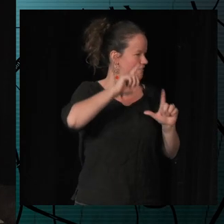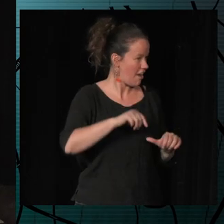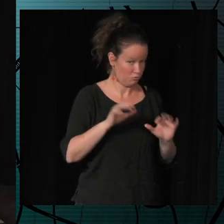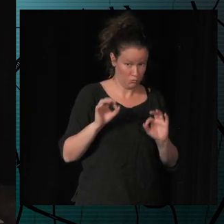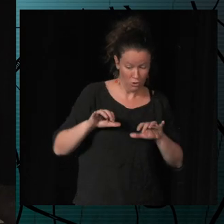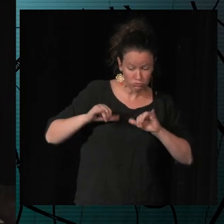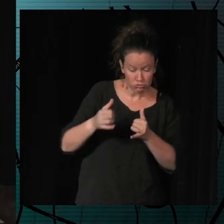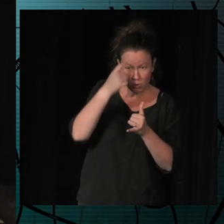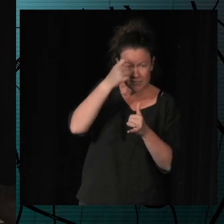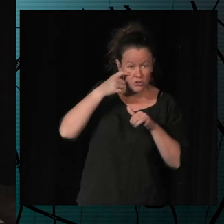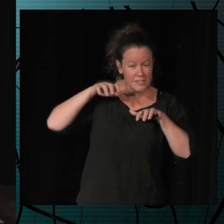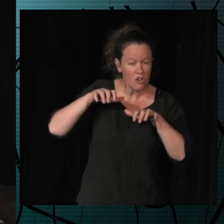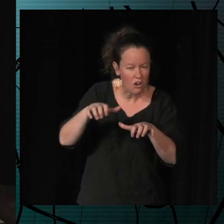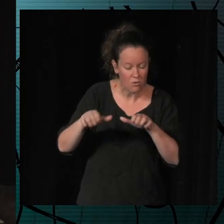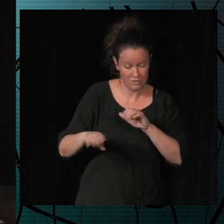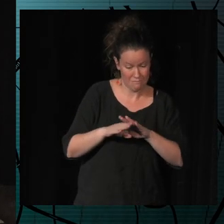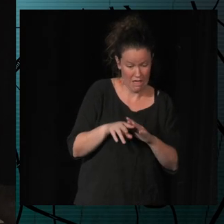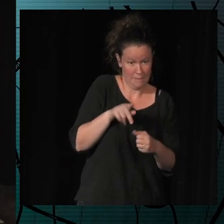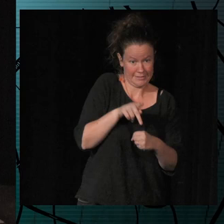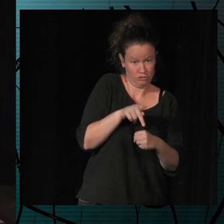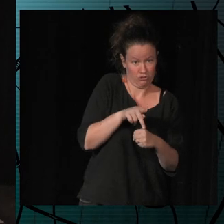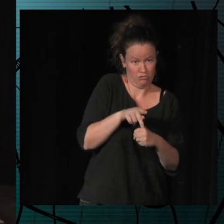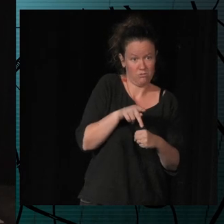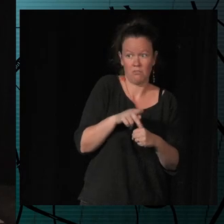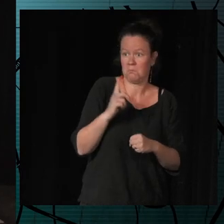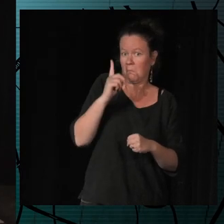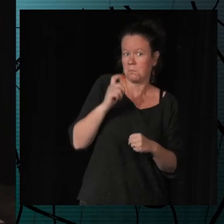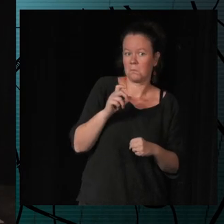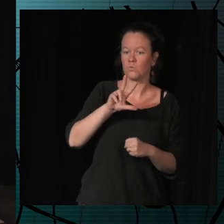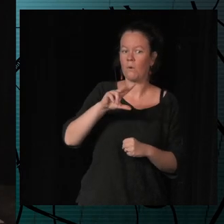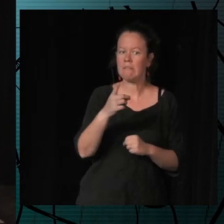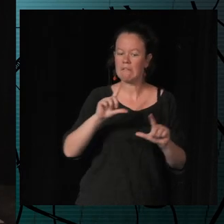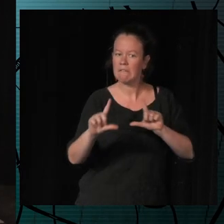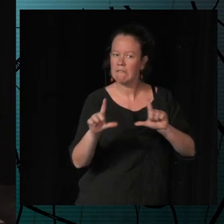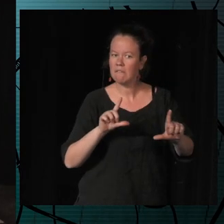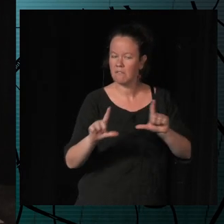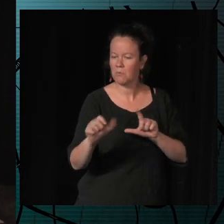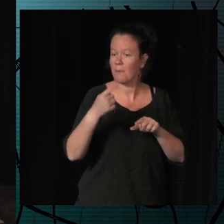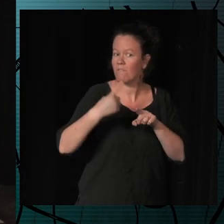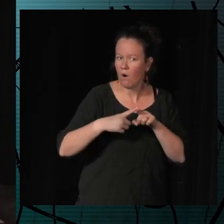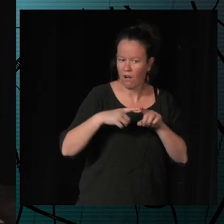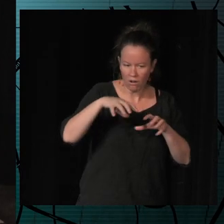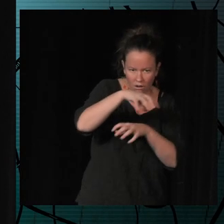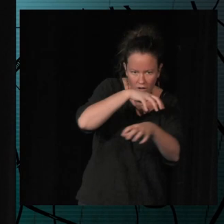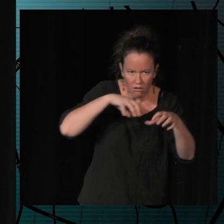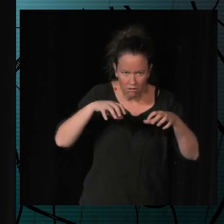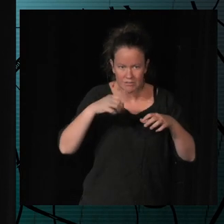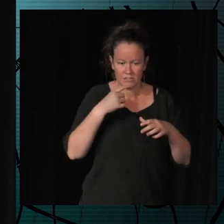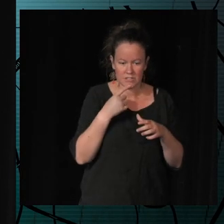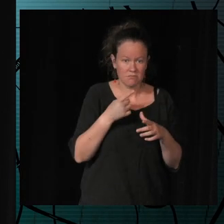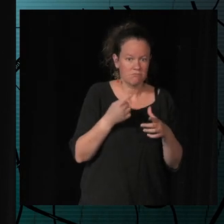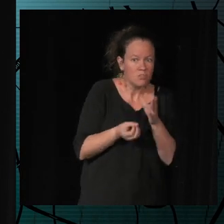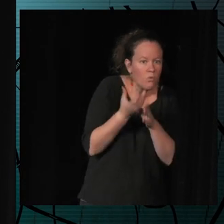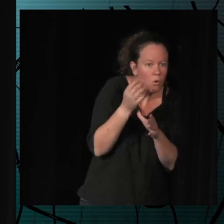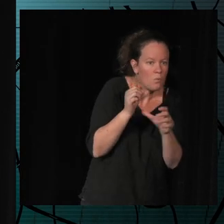puisque quand il arrive sur Playstation ça correspond au début de la 3D on va dire il y a toute une forme de modernité et de rigidité dans le cadre qui qui